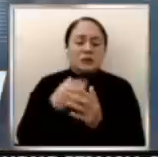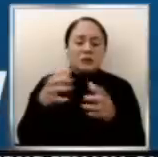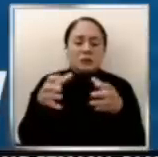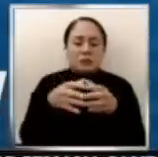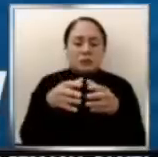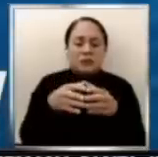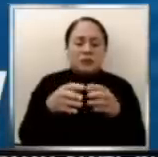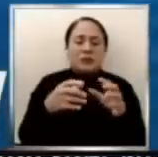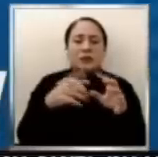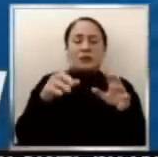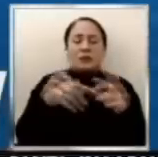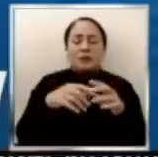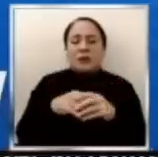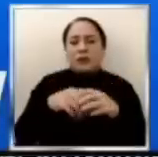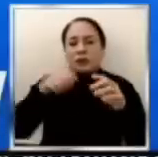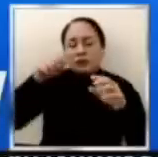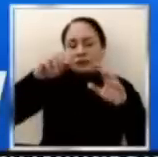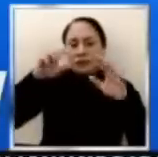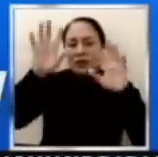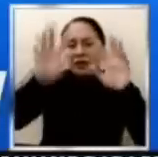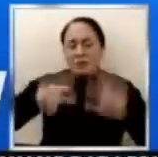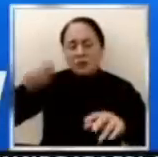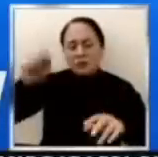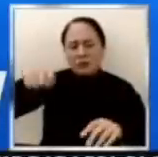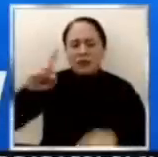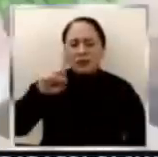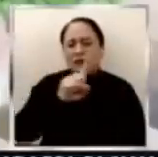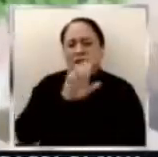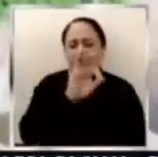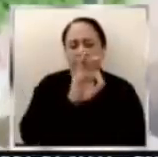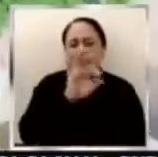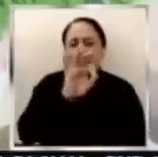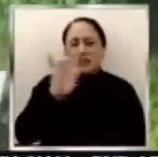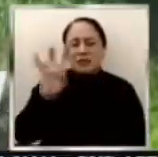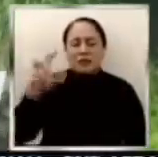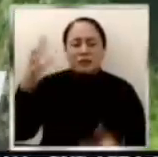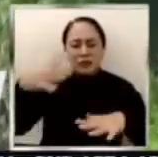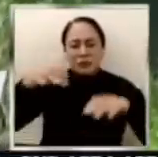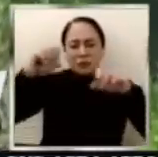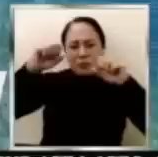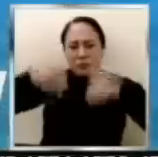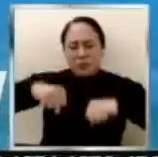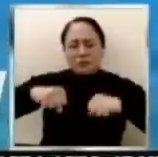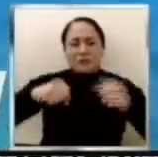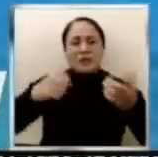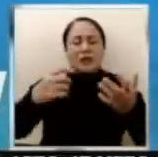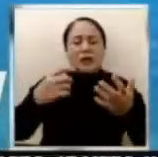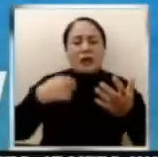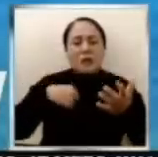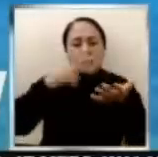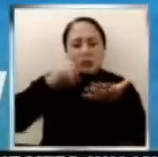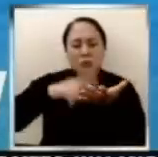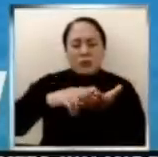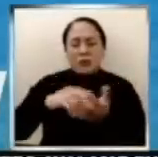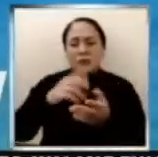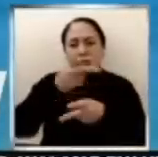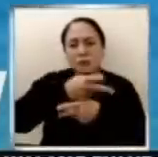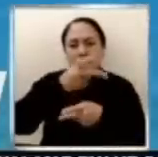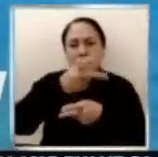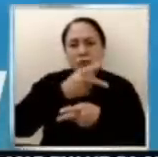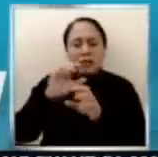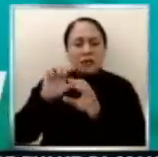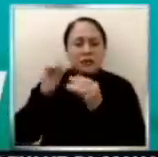Justice, 1997 pa may Memorandum of Agreement para pangalagaan ng mga ahensya ng gobyerno at mga